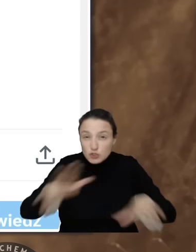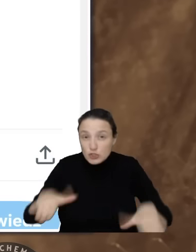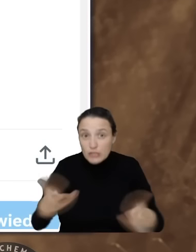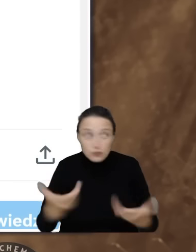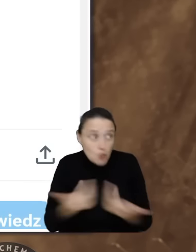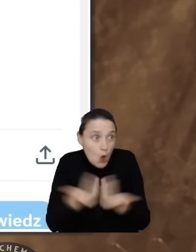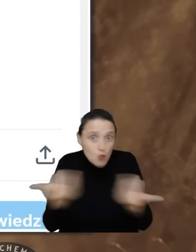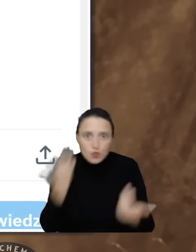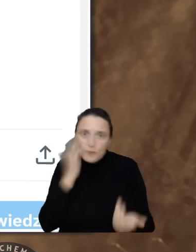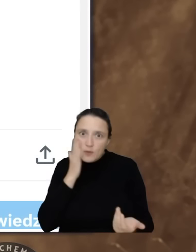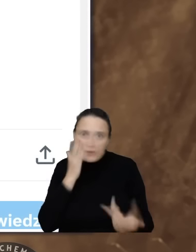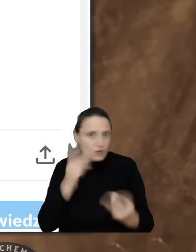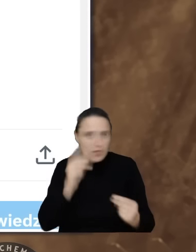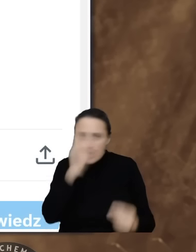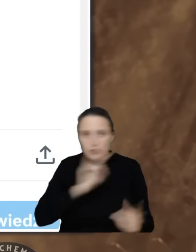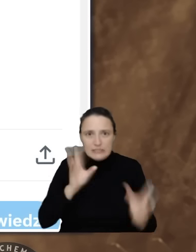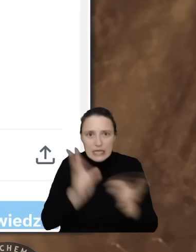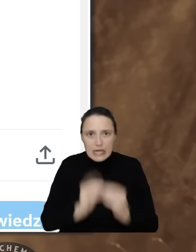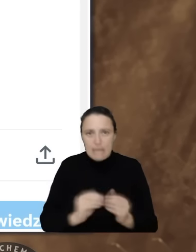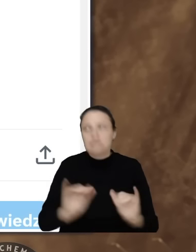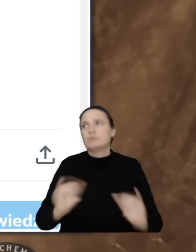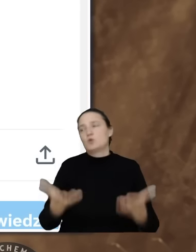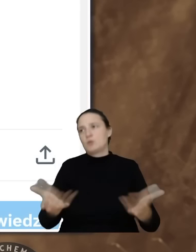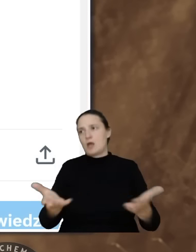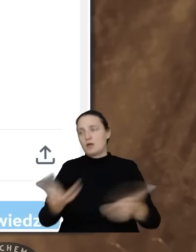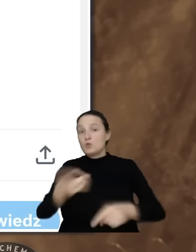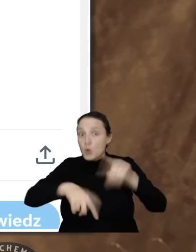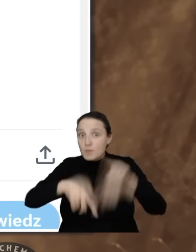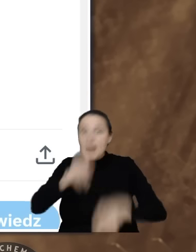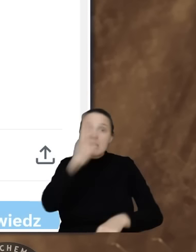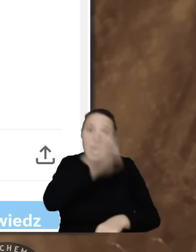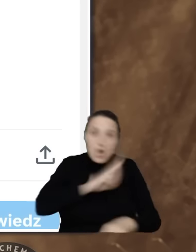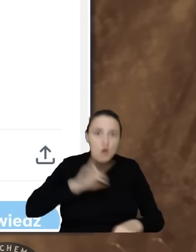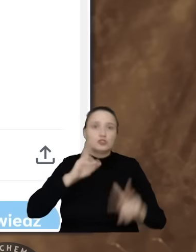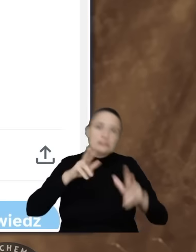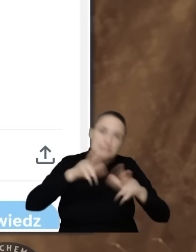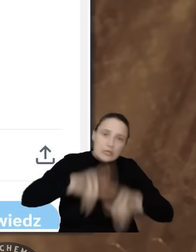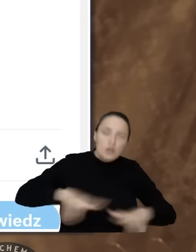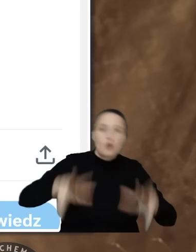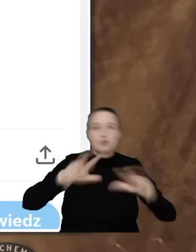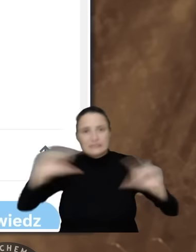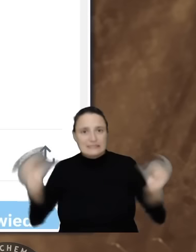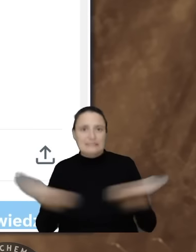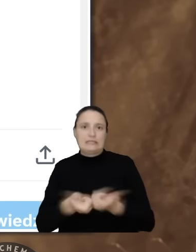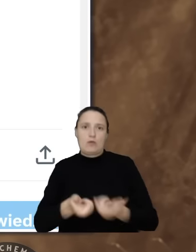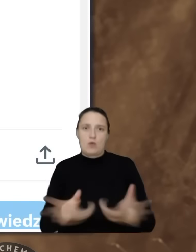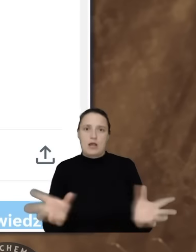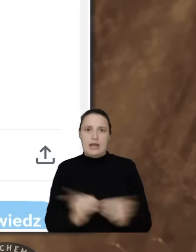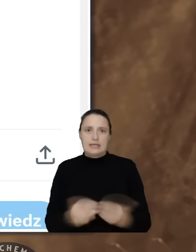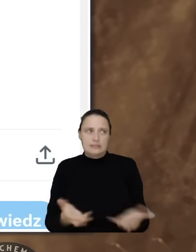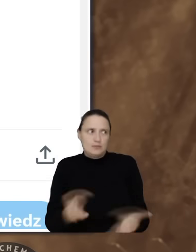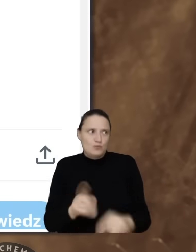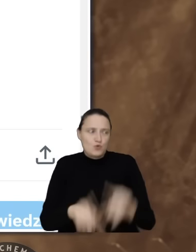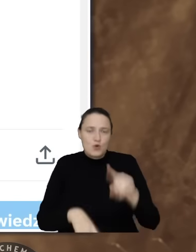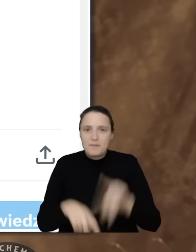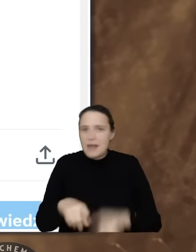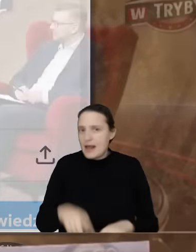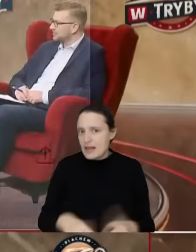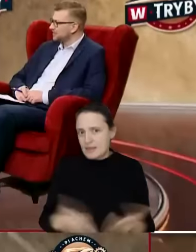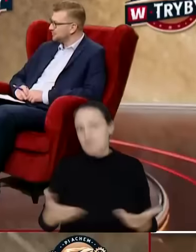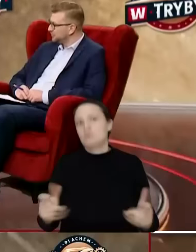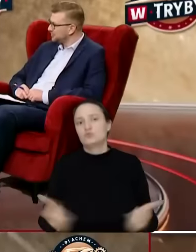a nie z rodzicami? No przecież to jest zupełnie normalne, że rodzina mieszka razem. No, znaczy to, ale że mają trójkę mieszkać, dzieci, to się